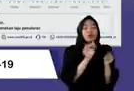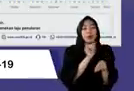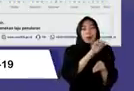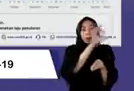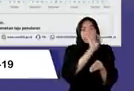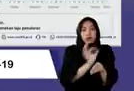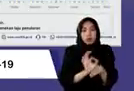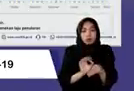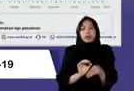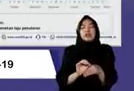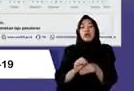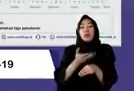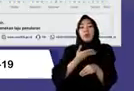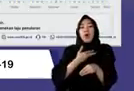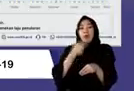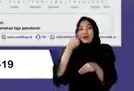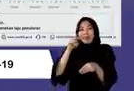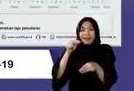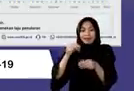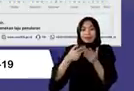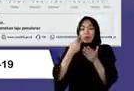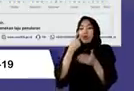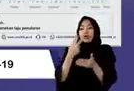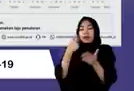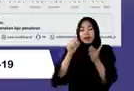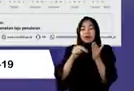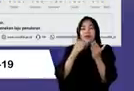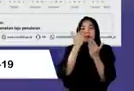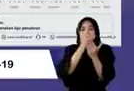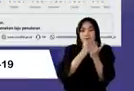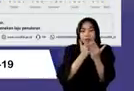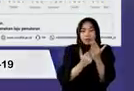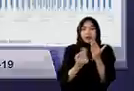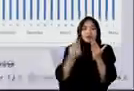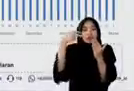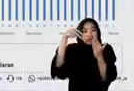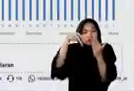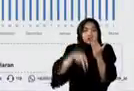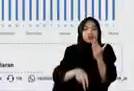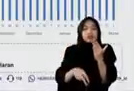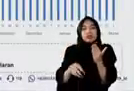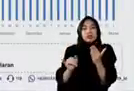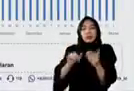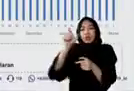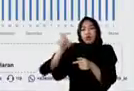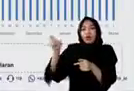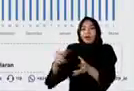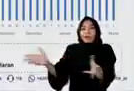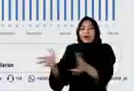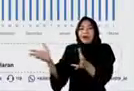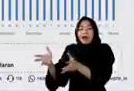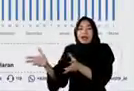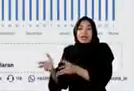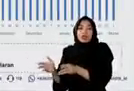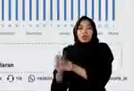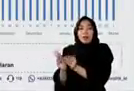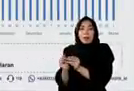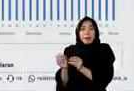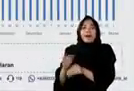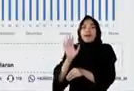dapat melihat lebih dalam besaran masalahnya dan berapa banyak orang yang perlu untuk mendapatkan penanganan dengan